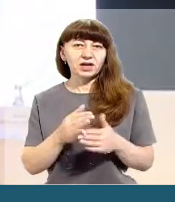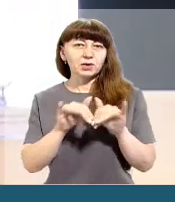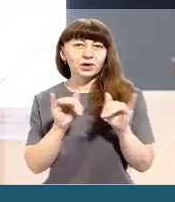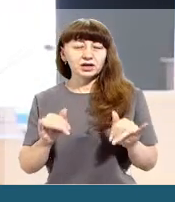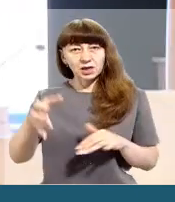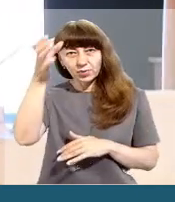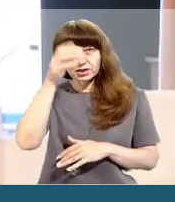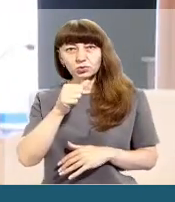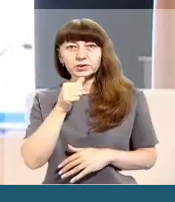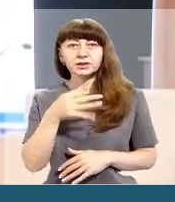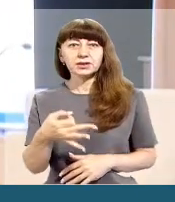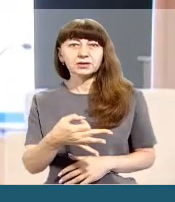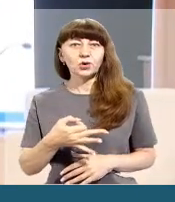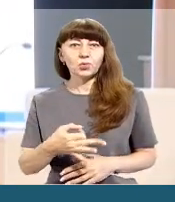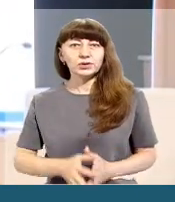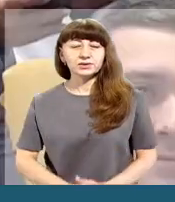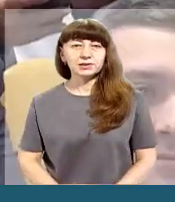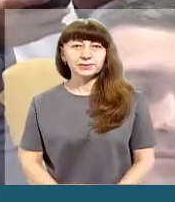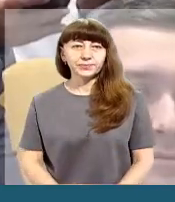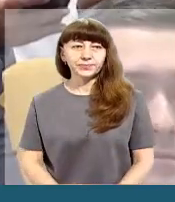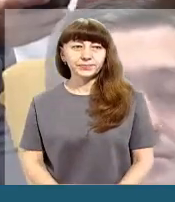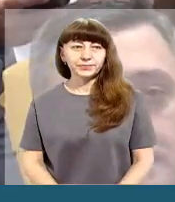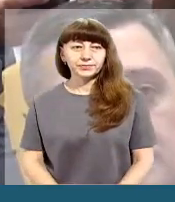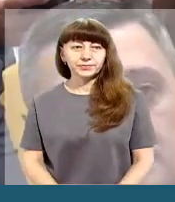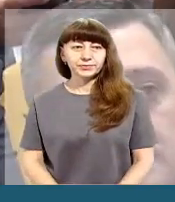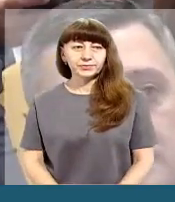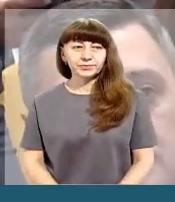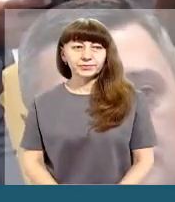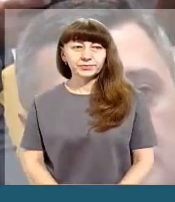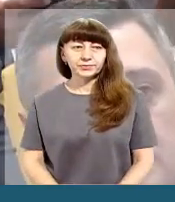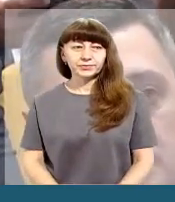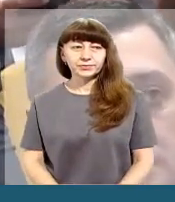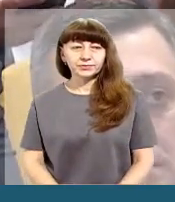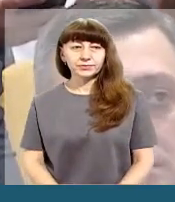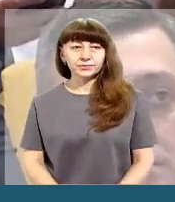образования Кустанайской области. Гульзада Айшуакова, Алексей Руденко, телеканал «Кустанай».